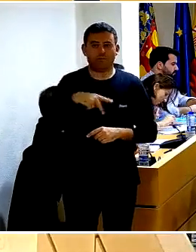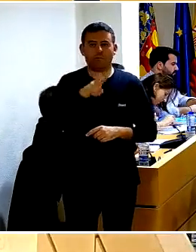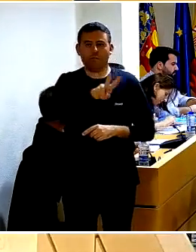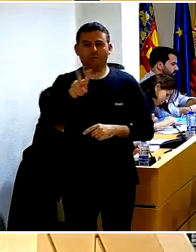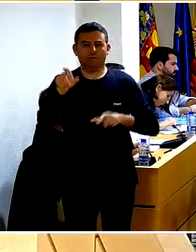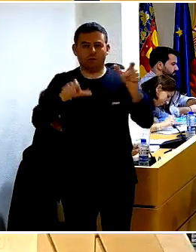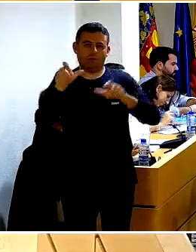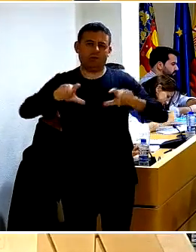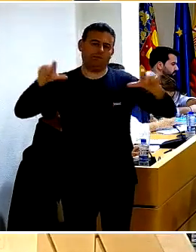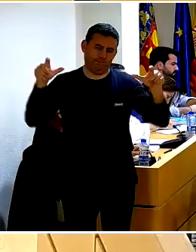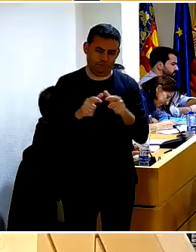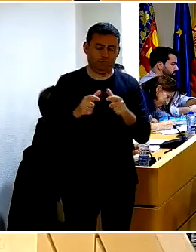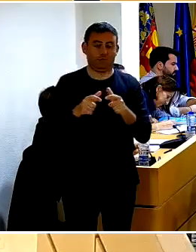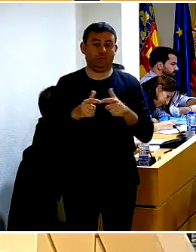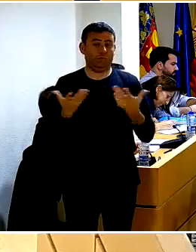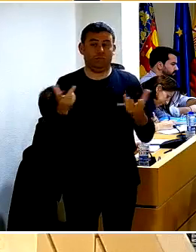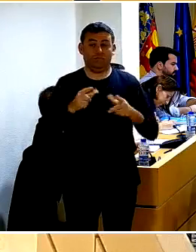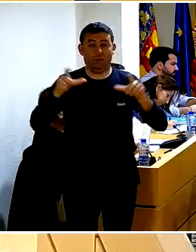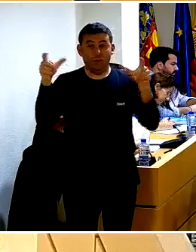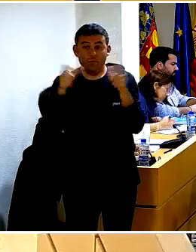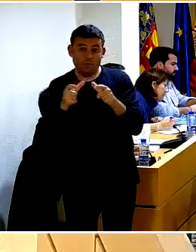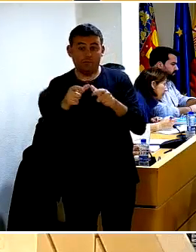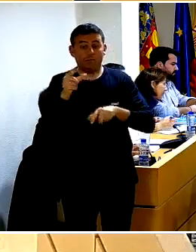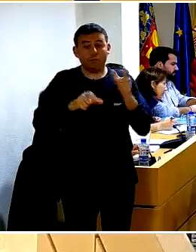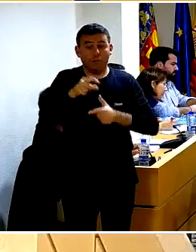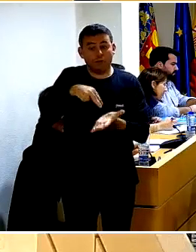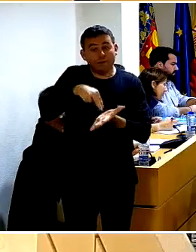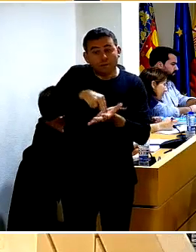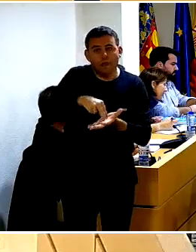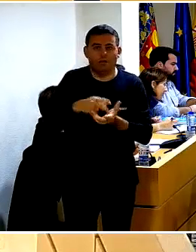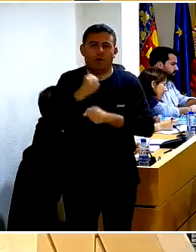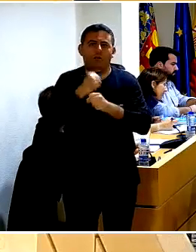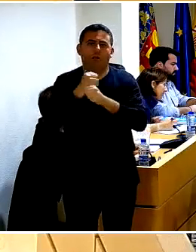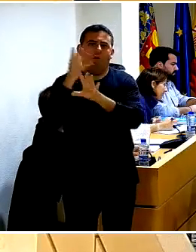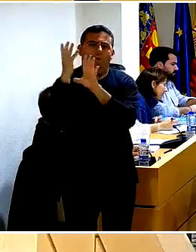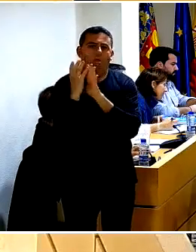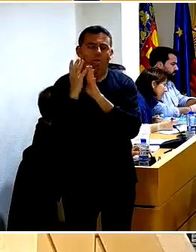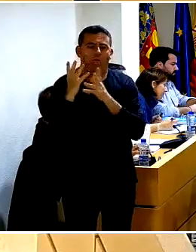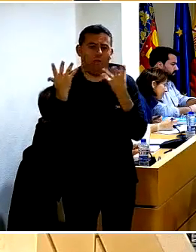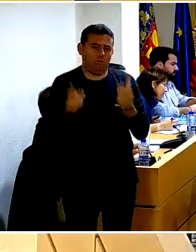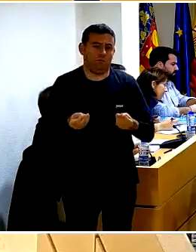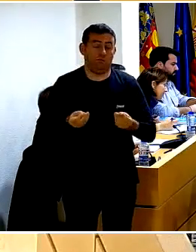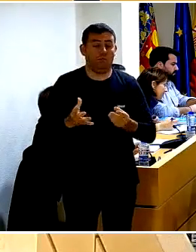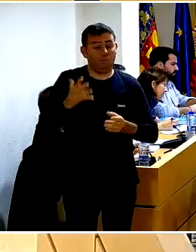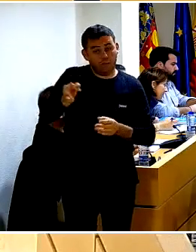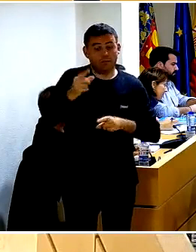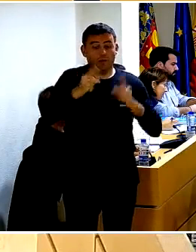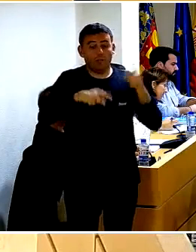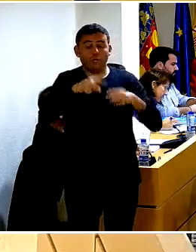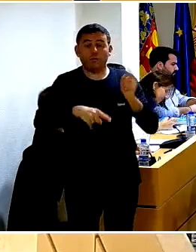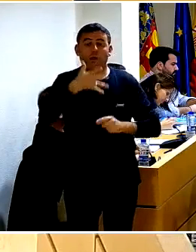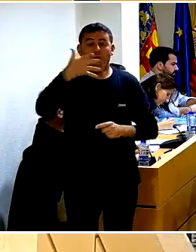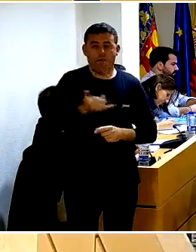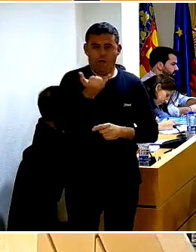impossible d'assumir i que es complicava molt quan en algun departament hi havia baixes mèdiques. Aquest